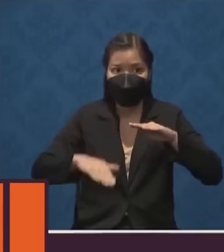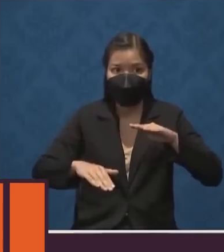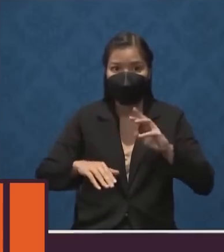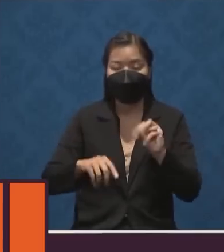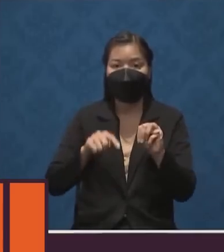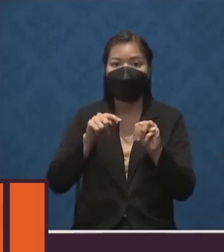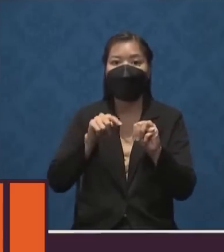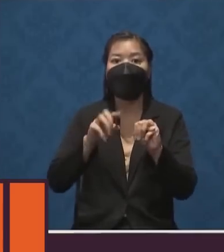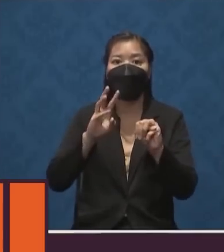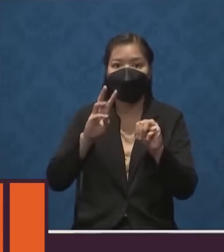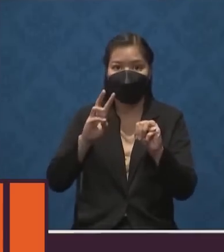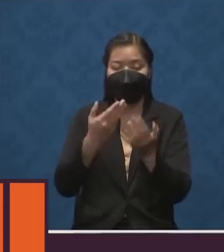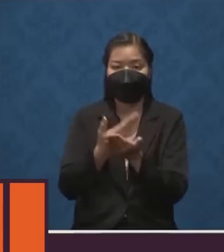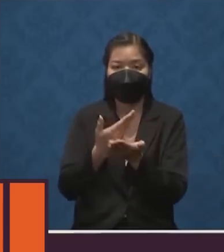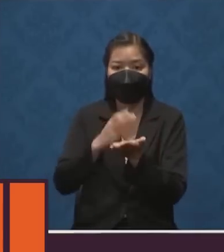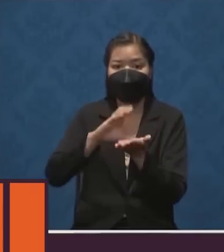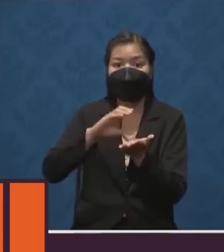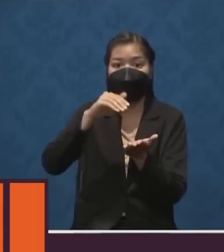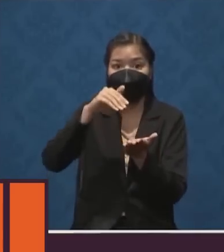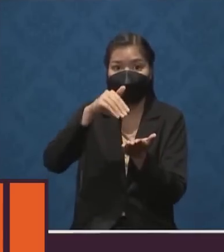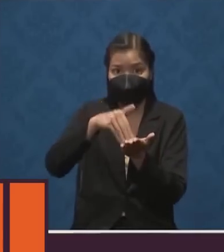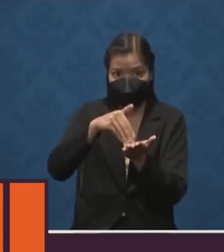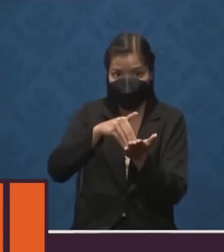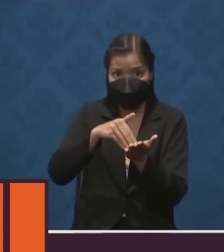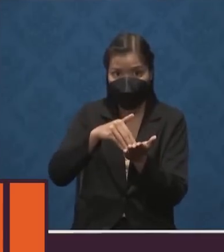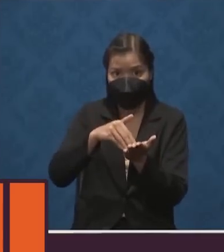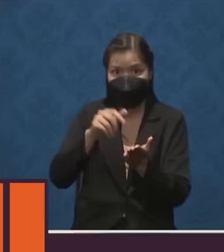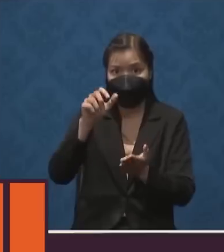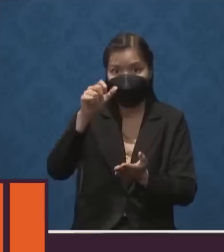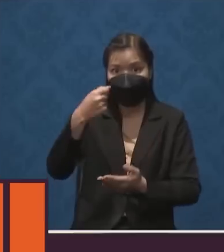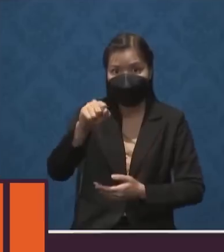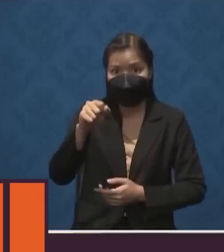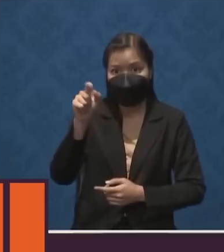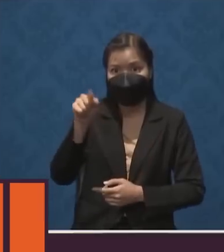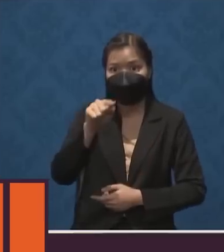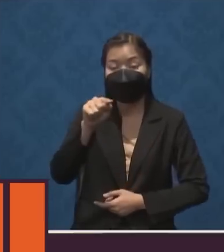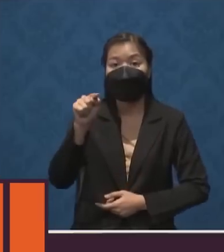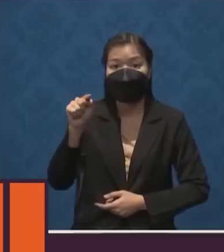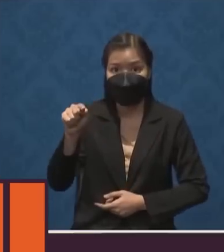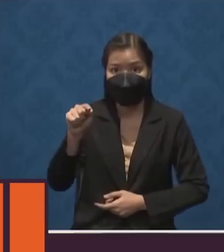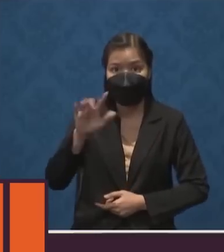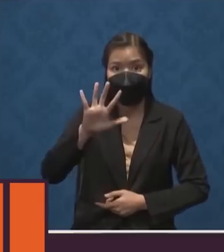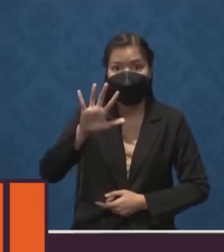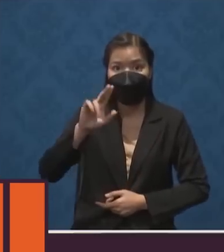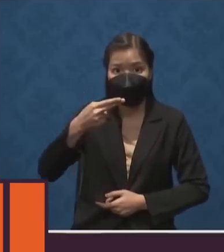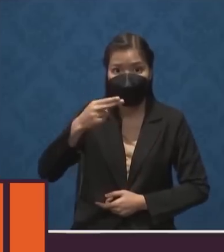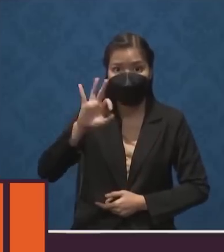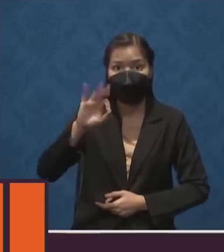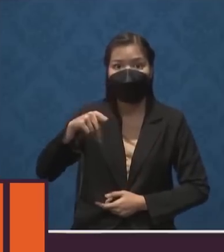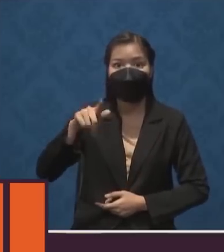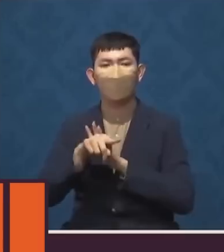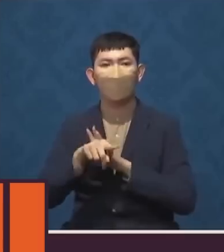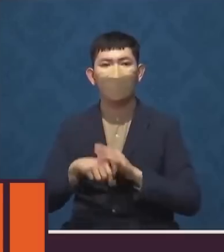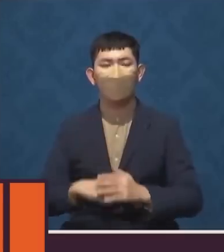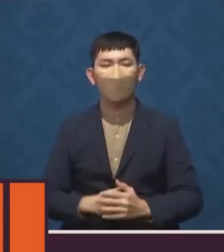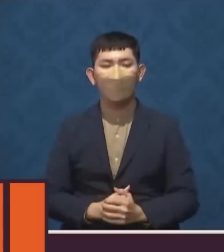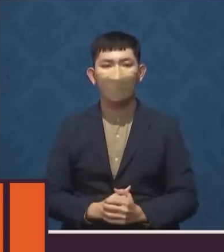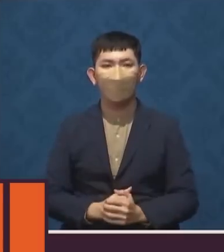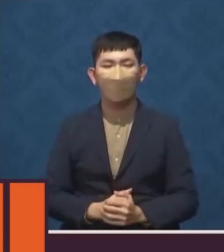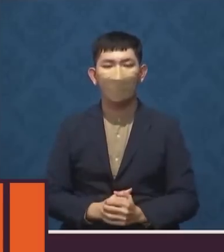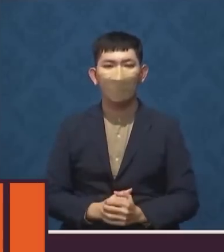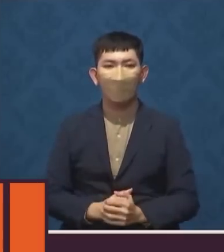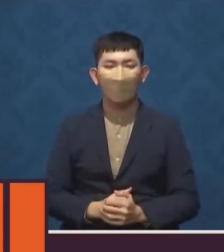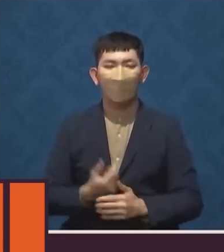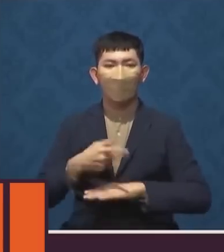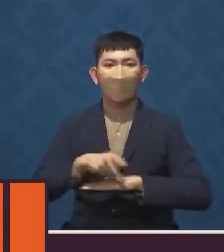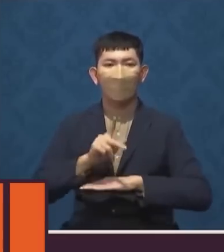ี่หกงบกลางลงเป็จำนวน 10% ในวงเงิน 5,909 ล้านบาทครัขบคทประทานครับเร